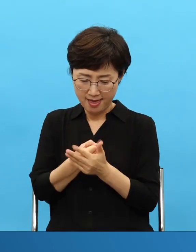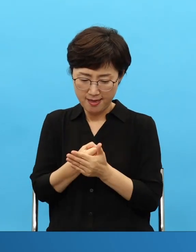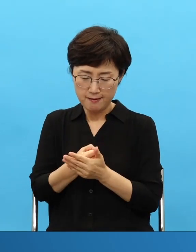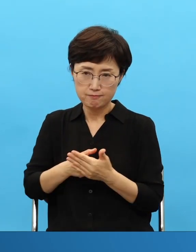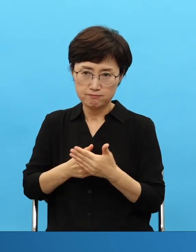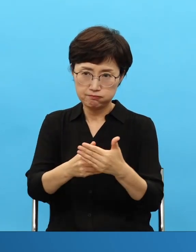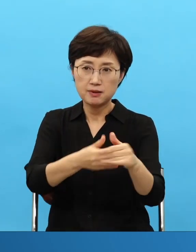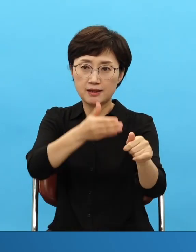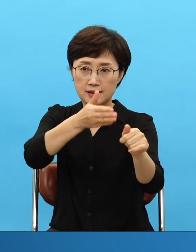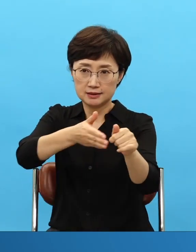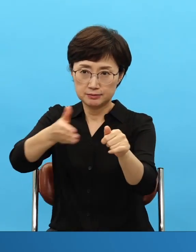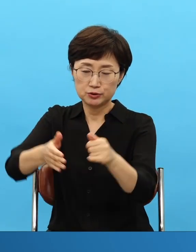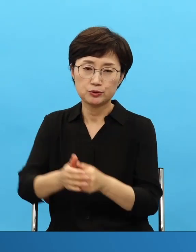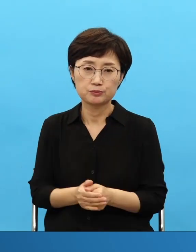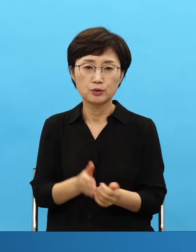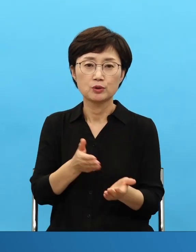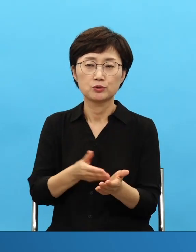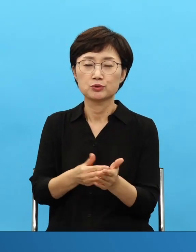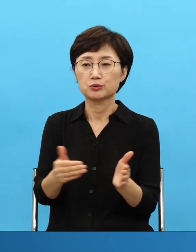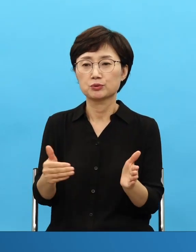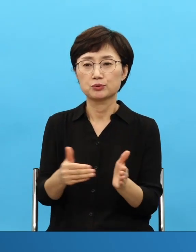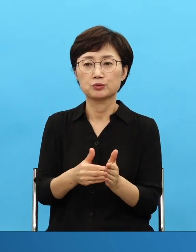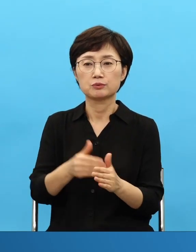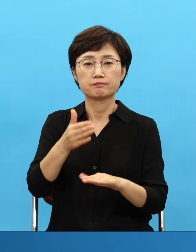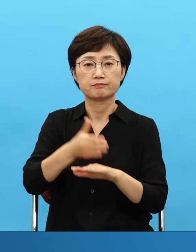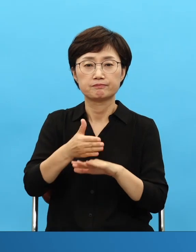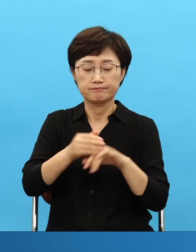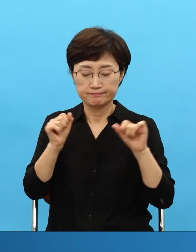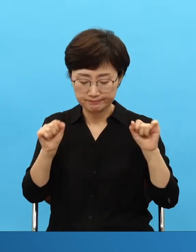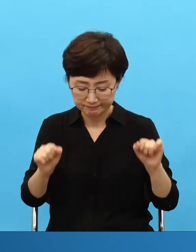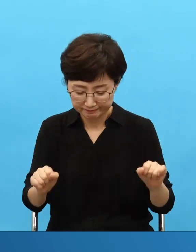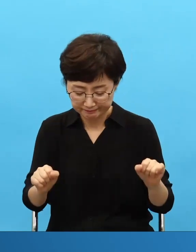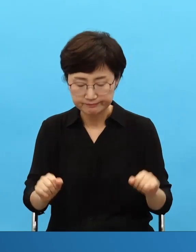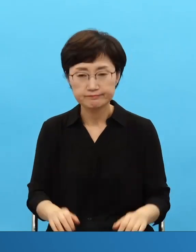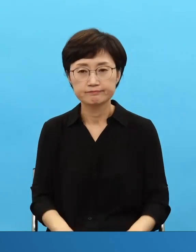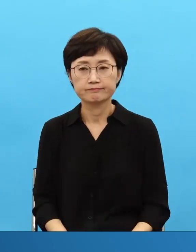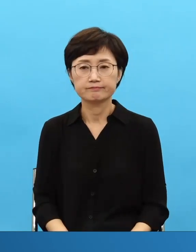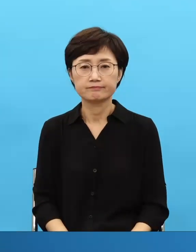누리시기 바랍니다. 뉴스를 마칩니다. 고맙습니다.